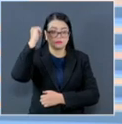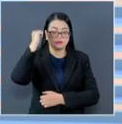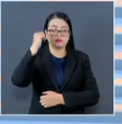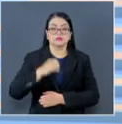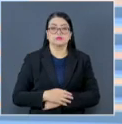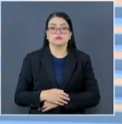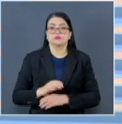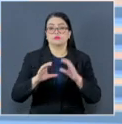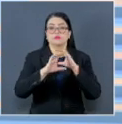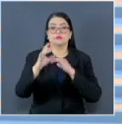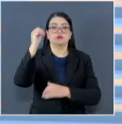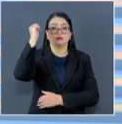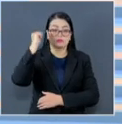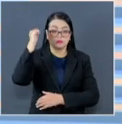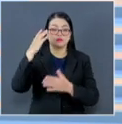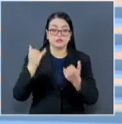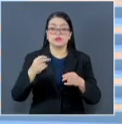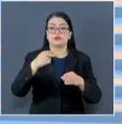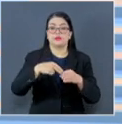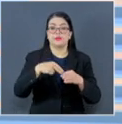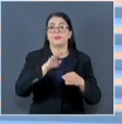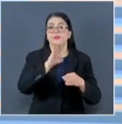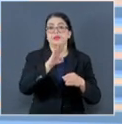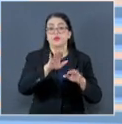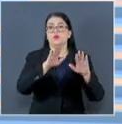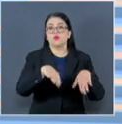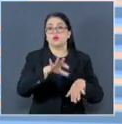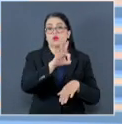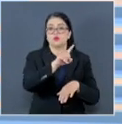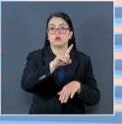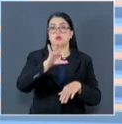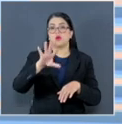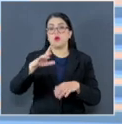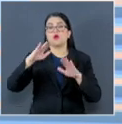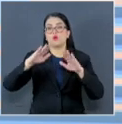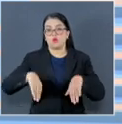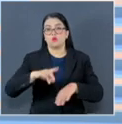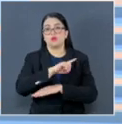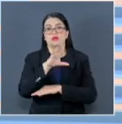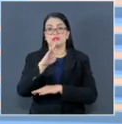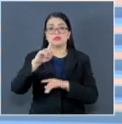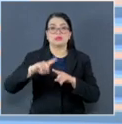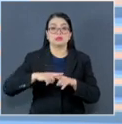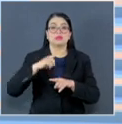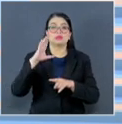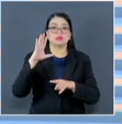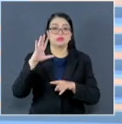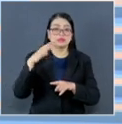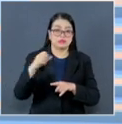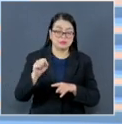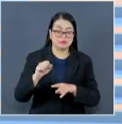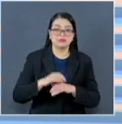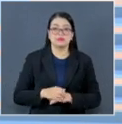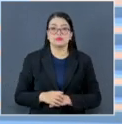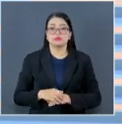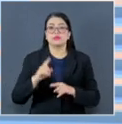หลังจากที่เรานำเสนอไปว่าเบนซินเนี่ยมีสิทธิ์แน่นะคะโซฮอล์9195ลดแน่7พฤศจิกายนนี้แต่พี่ๆที่เขาขับรถโด